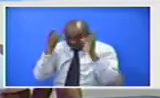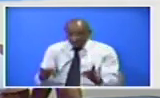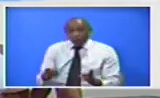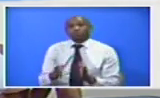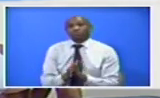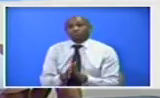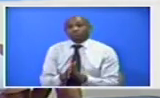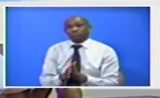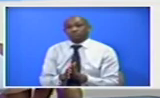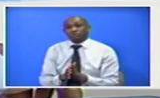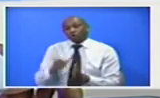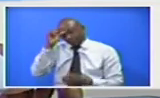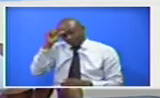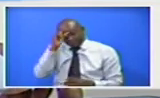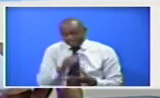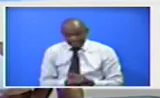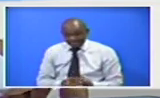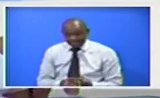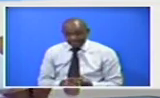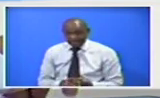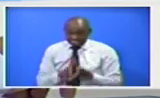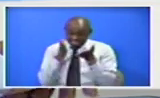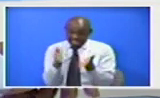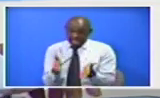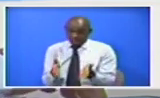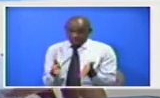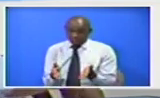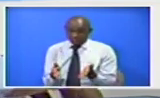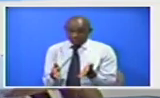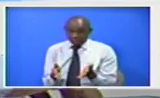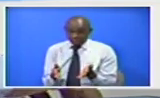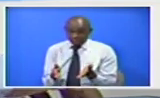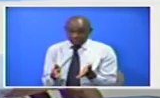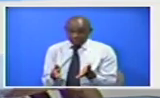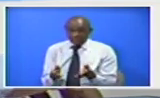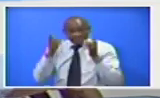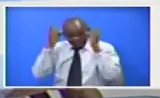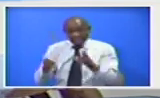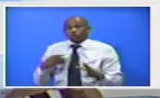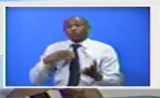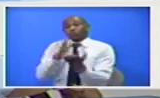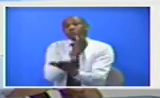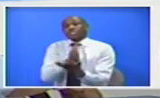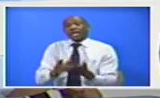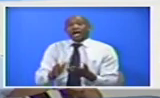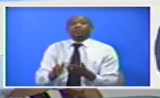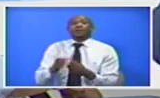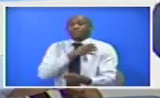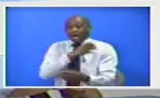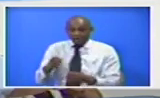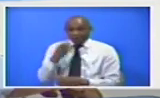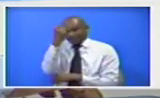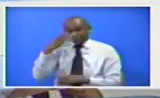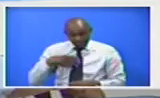wa serikali. Na sasa hivi uamuzi wa kugawa mamlaka kwa watu watano imewakilisha